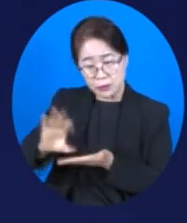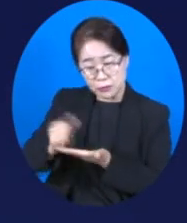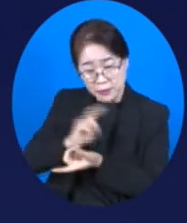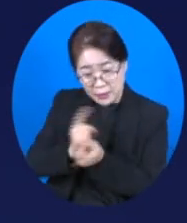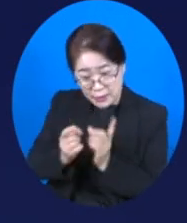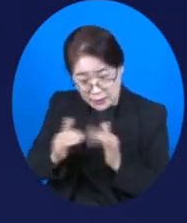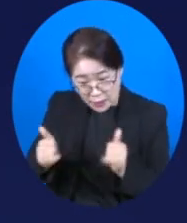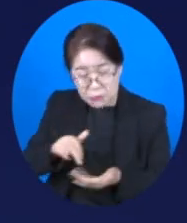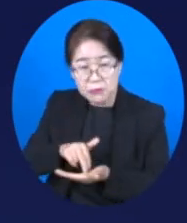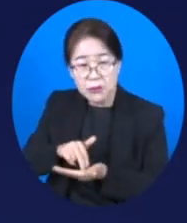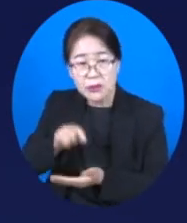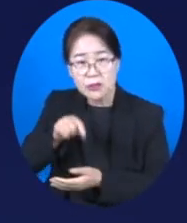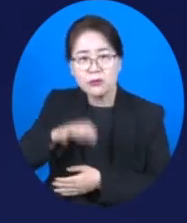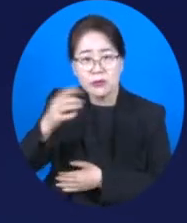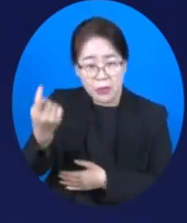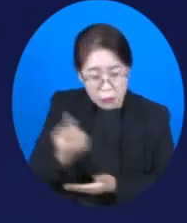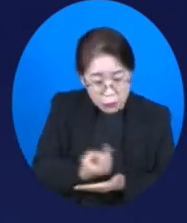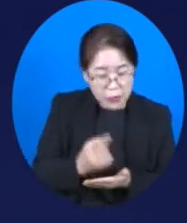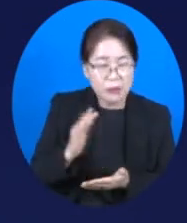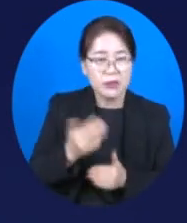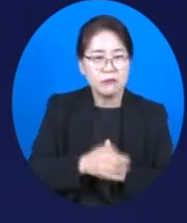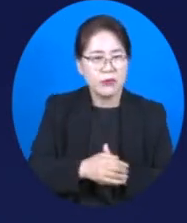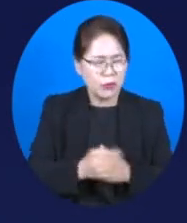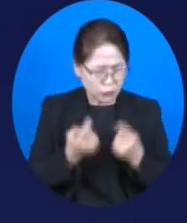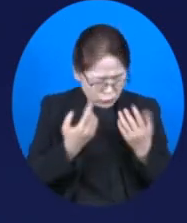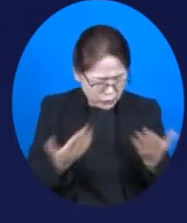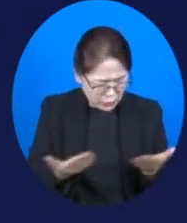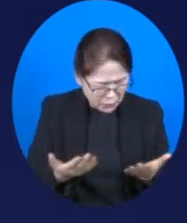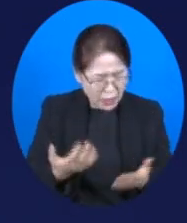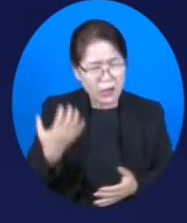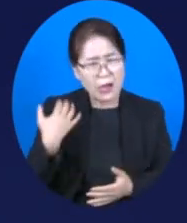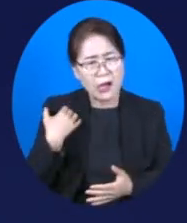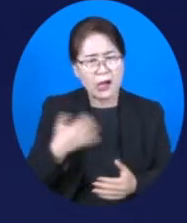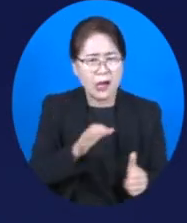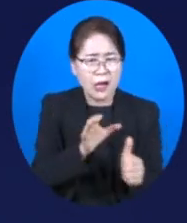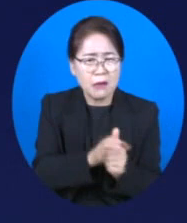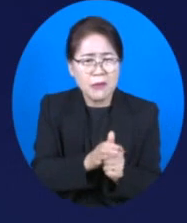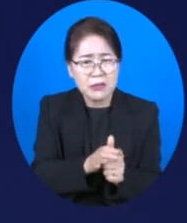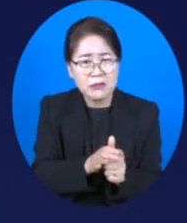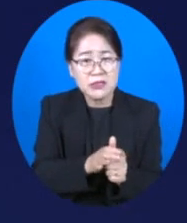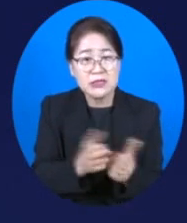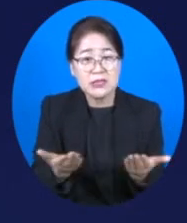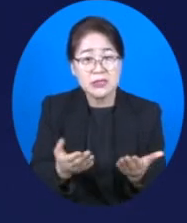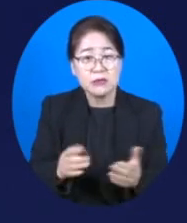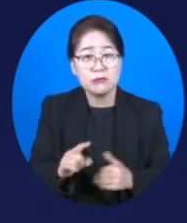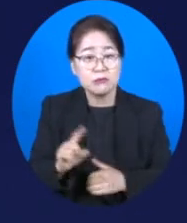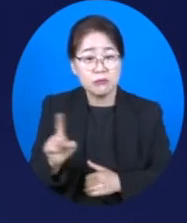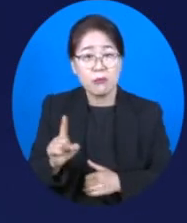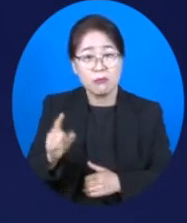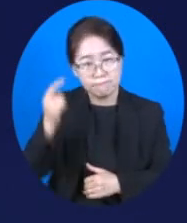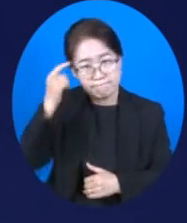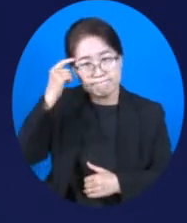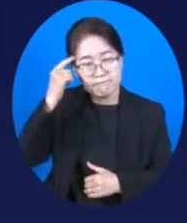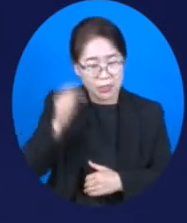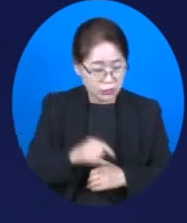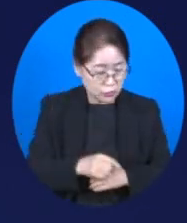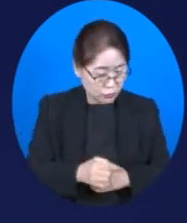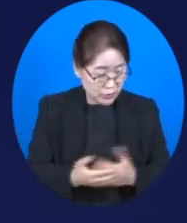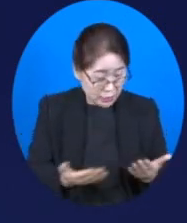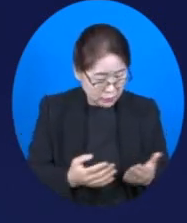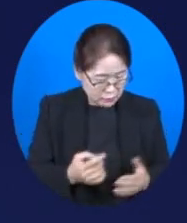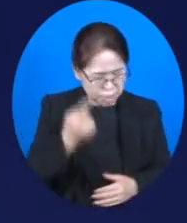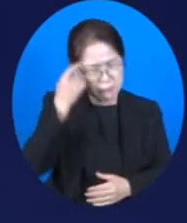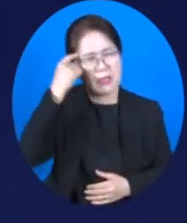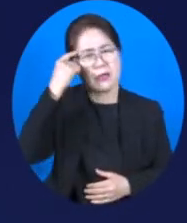대신한 사람으로 이곳에 왔다면 분명히 해야 될 일이 있을 텐데 주님이 내게 요구하는 게 뭐지? 여러분, 그곳에서 사명을